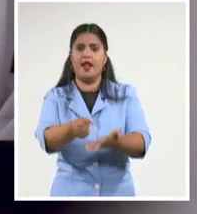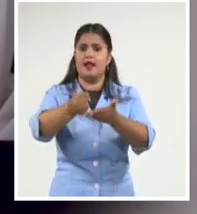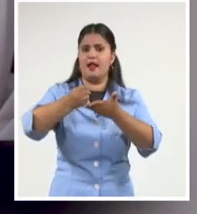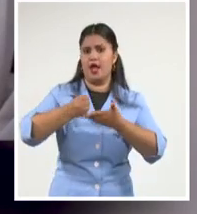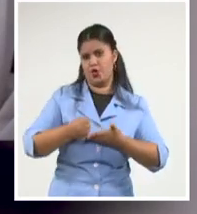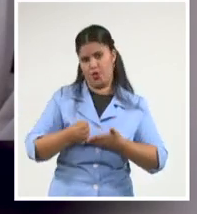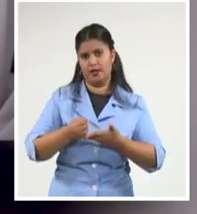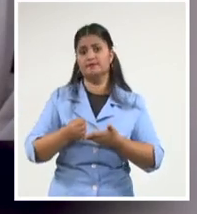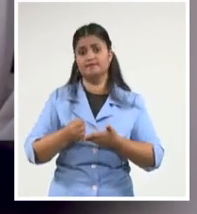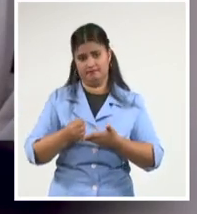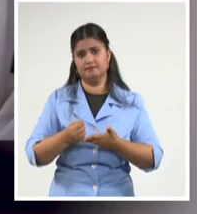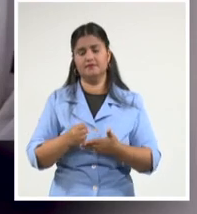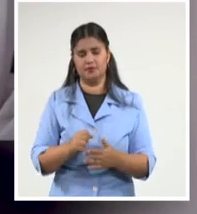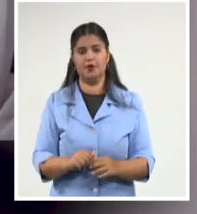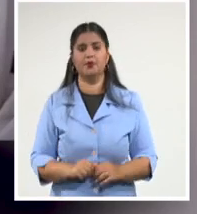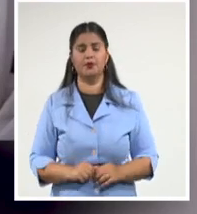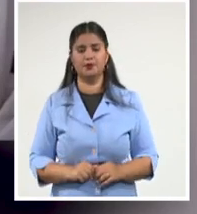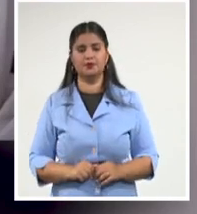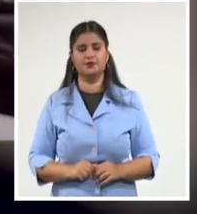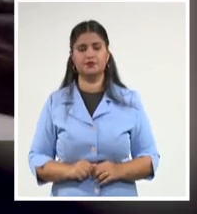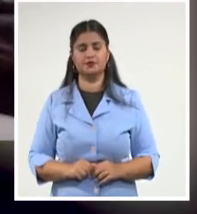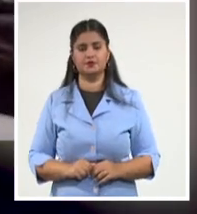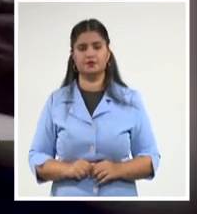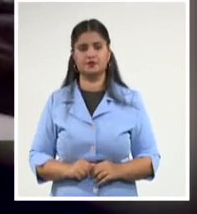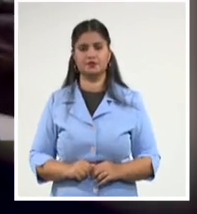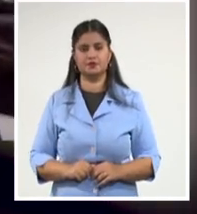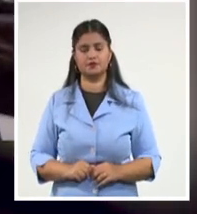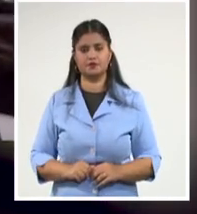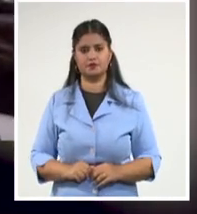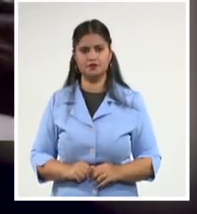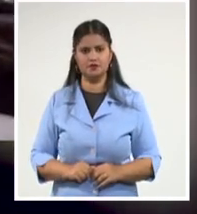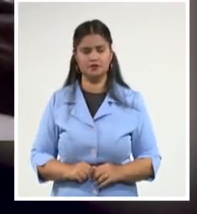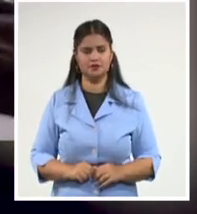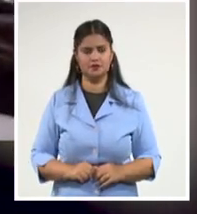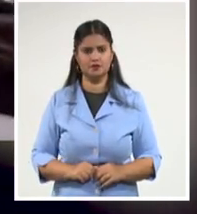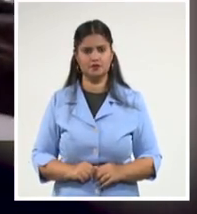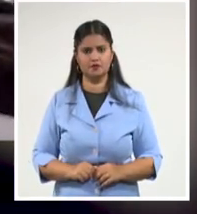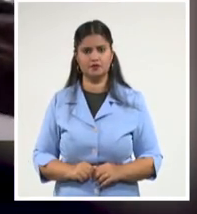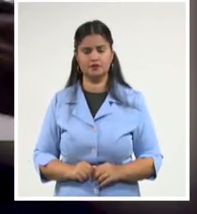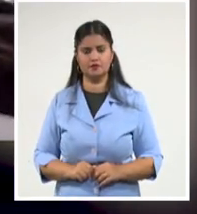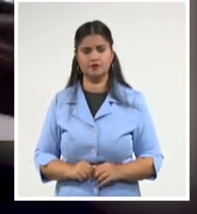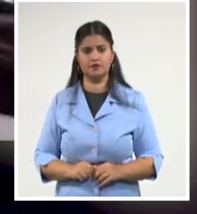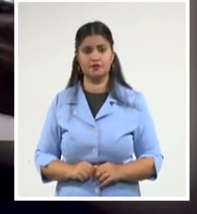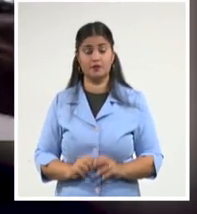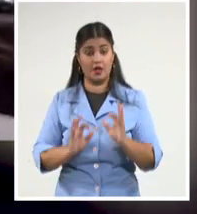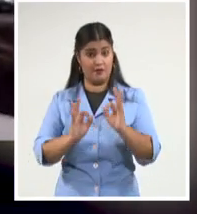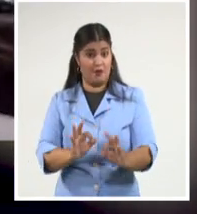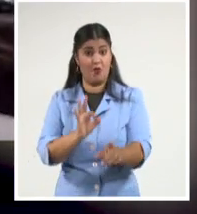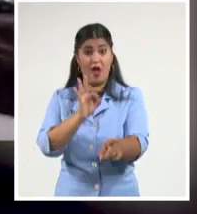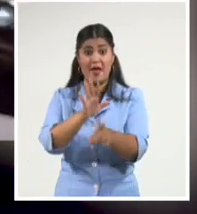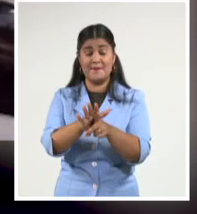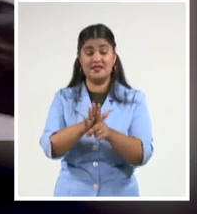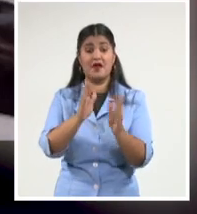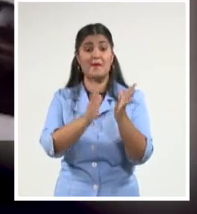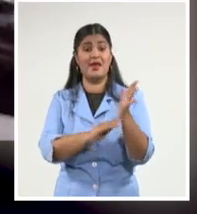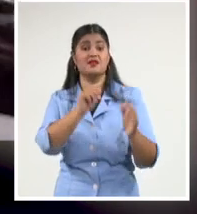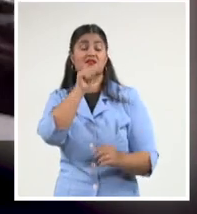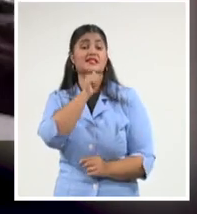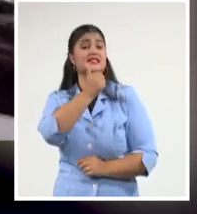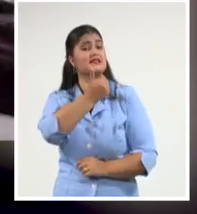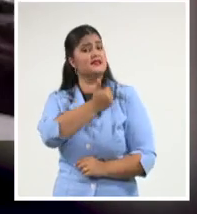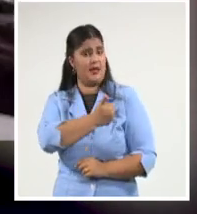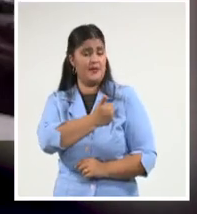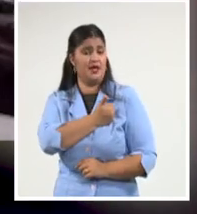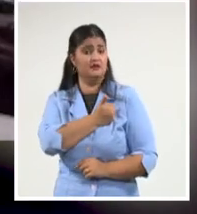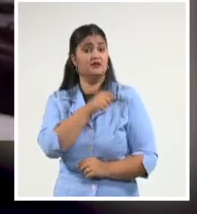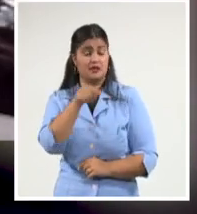πόλεμο που έχει θύματα μόνο από τη μία πλευρά. Στις αρχές αυτού του μήνα, ακόμα και ανάμεσα στους δημοκρατικούς της Αμερικανικής